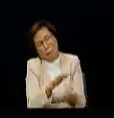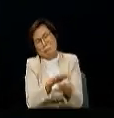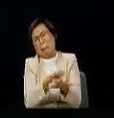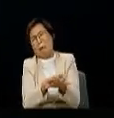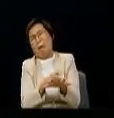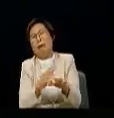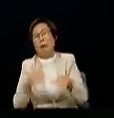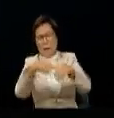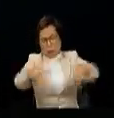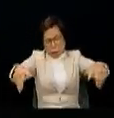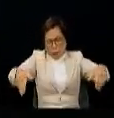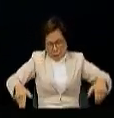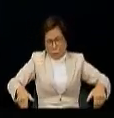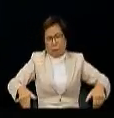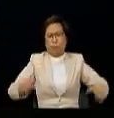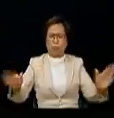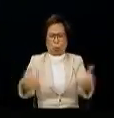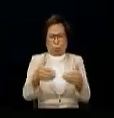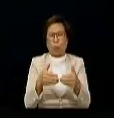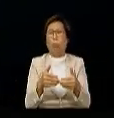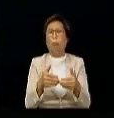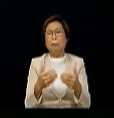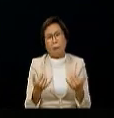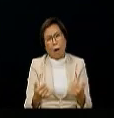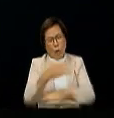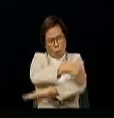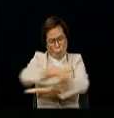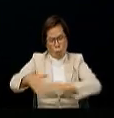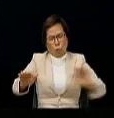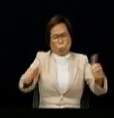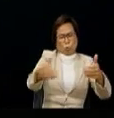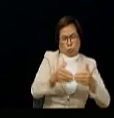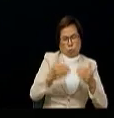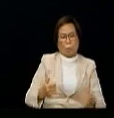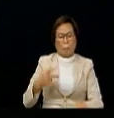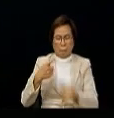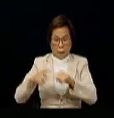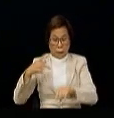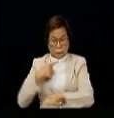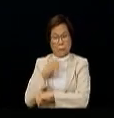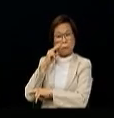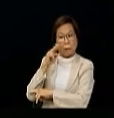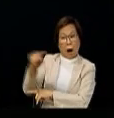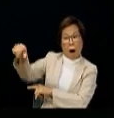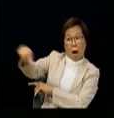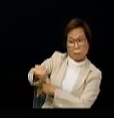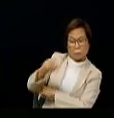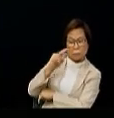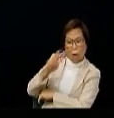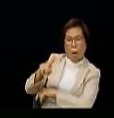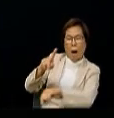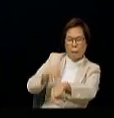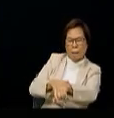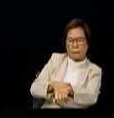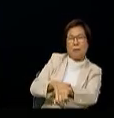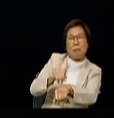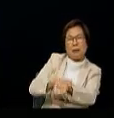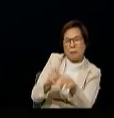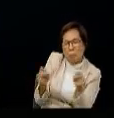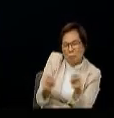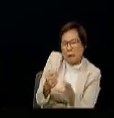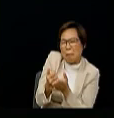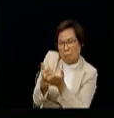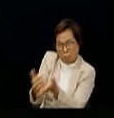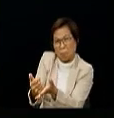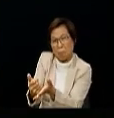adalah Sumpah dan pun kita tertutup tetapi kita melihat misalnya bantuan jangka sederhana